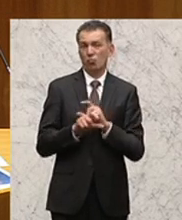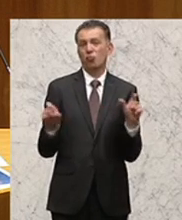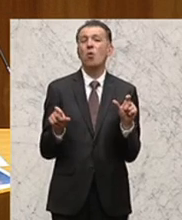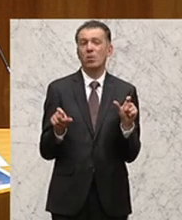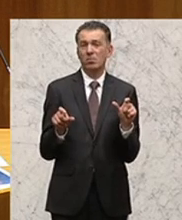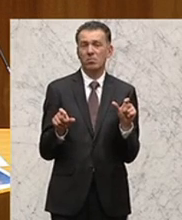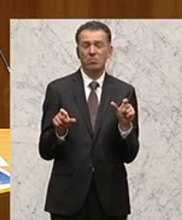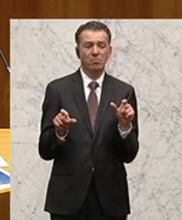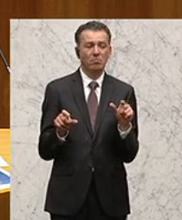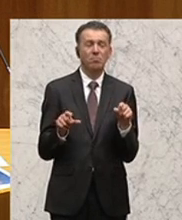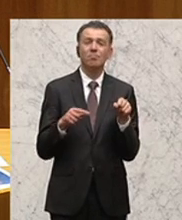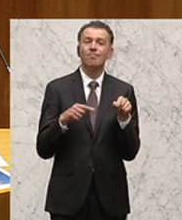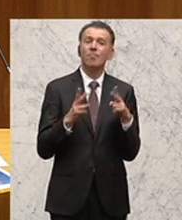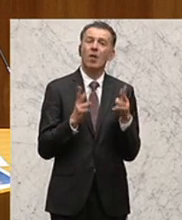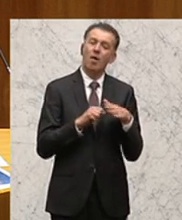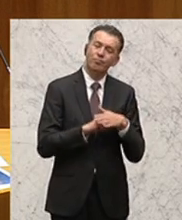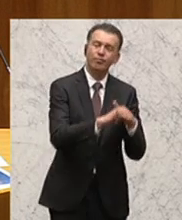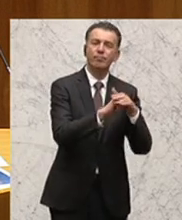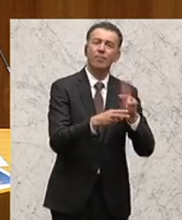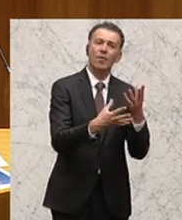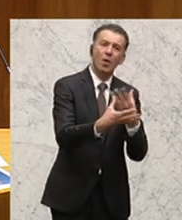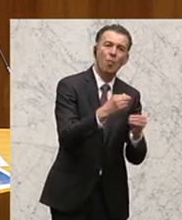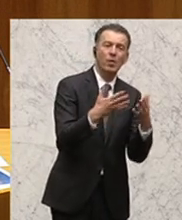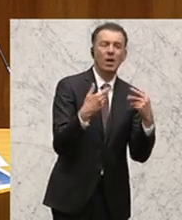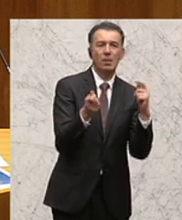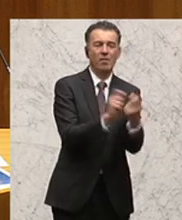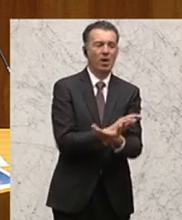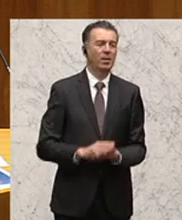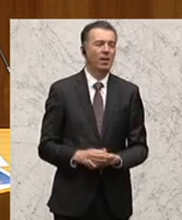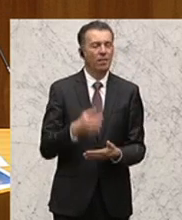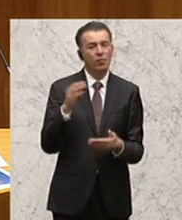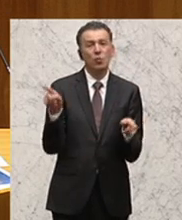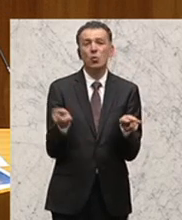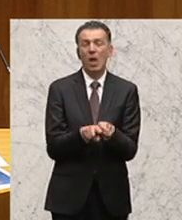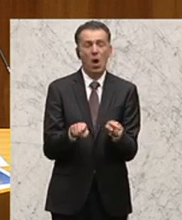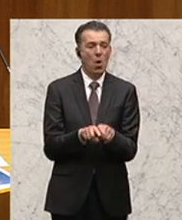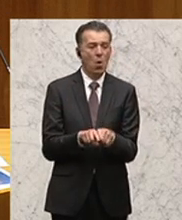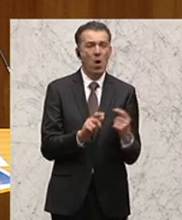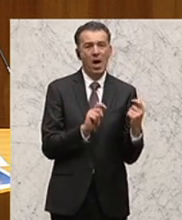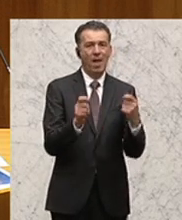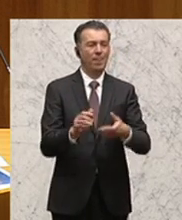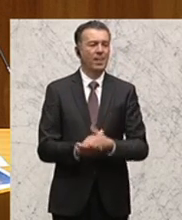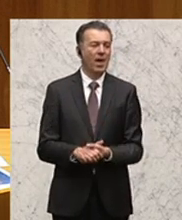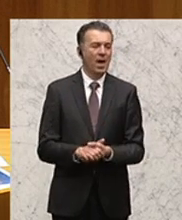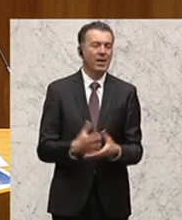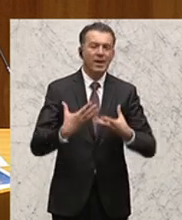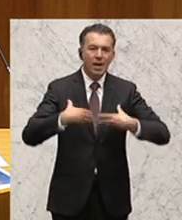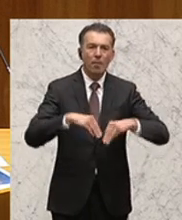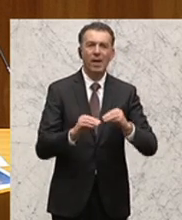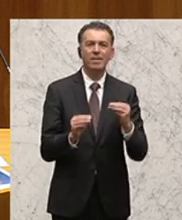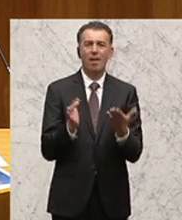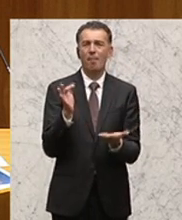haben, damit umgehen zu können. Und ich habe versucht, hier auch einen Antrag einzubringen oder eine